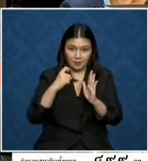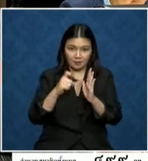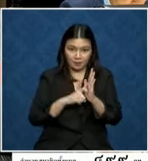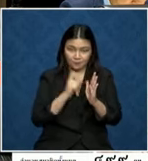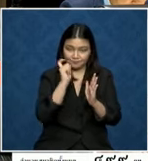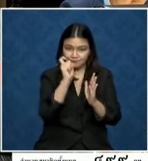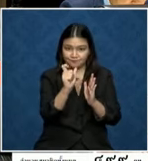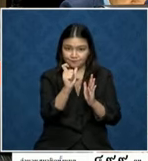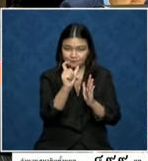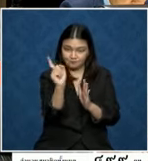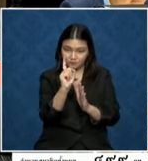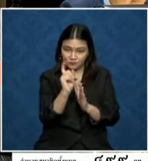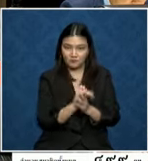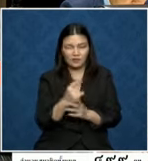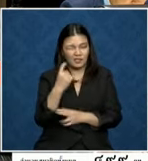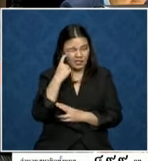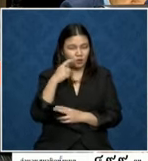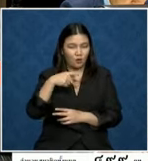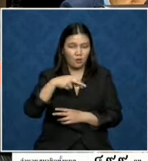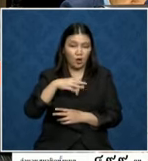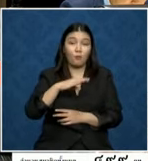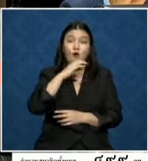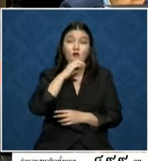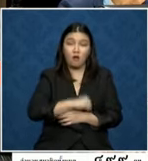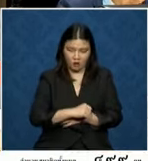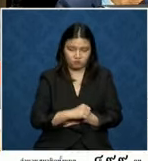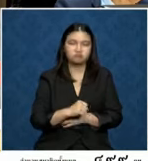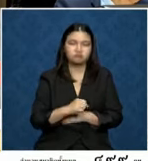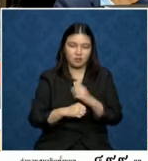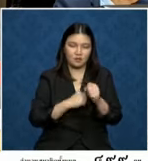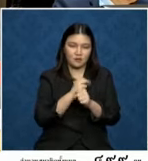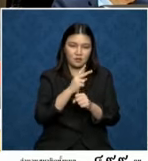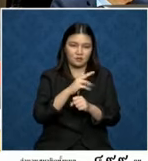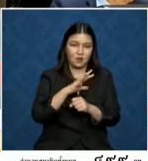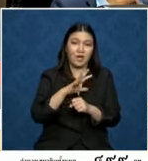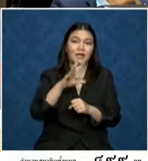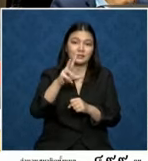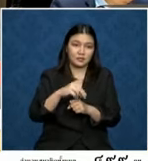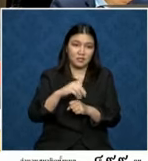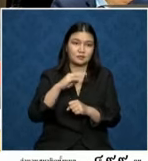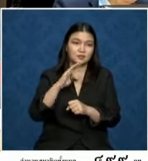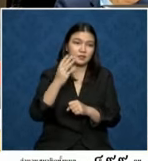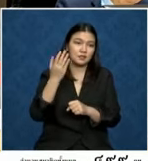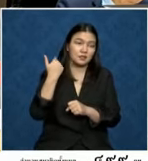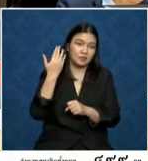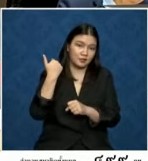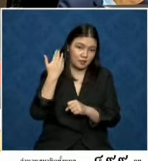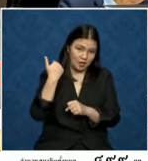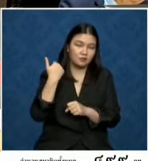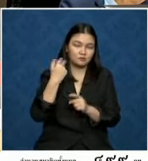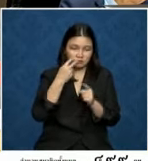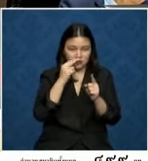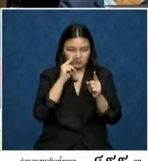หลักการก็คือการยกเลิกพระราชบัญญัติว่าด้วยความผิดอันเกิดจากการใช้เช็คพ.ศ.